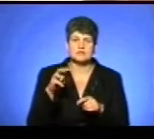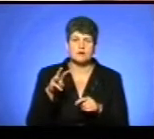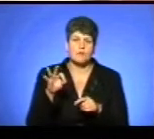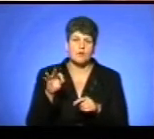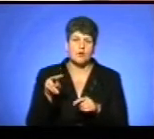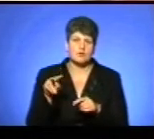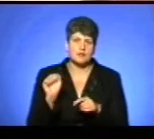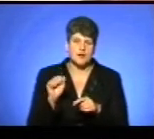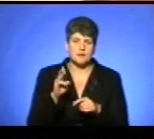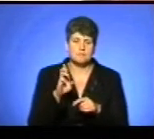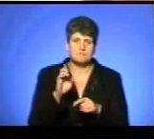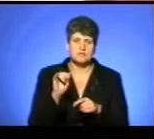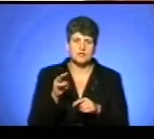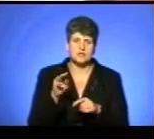звичайна,